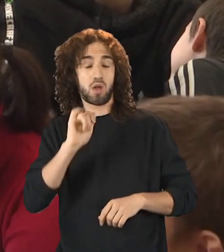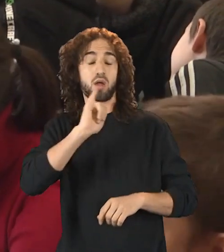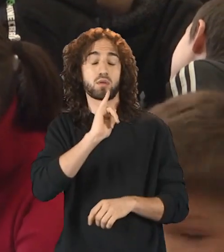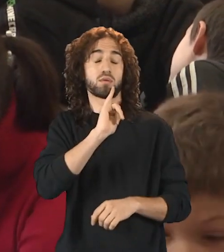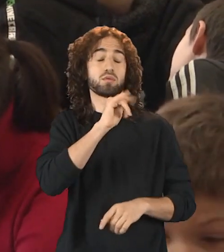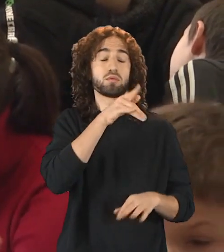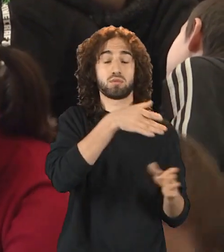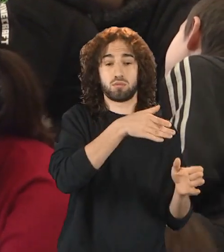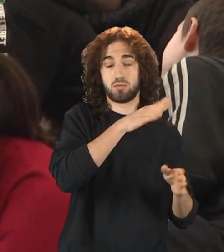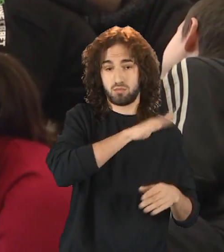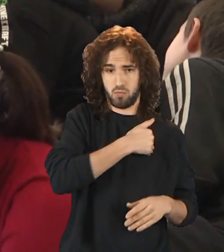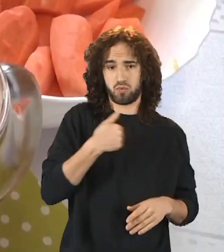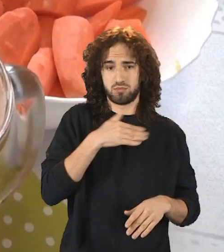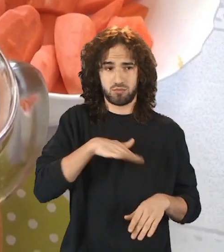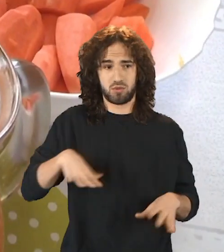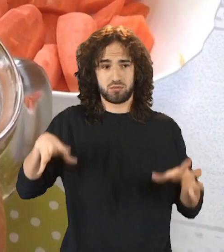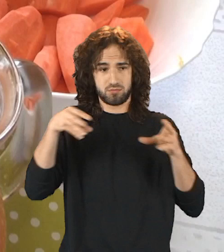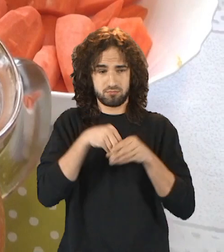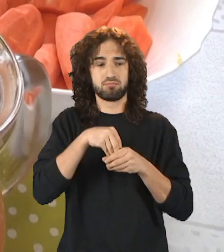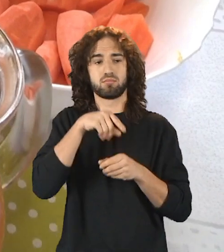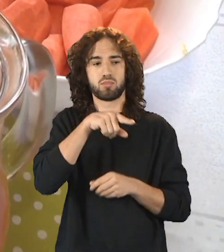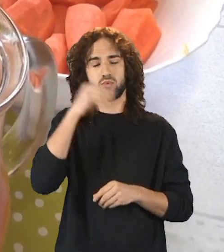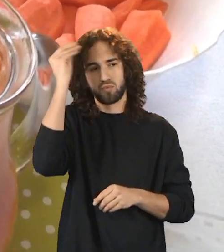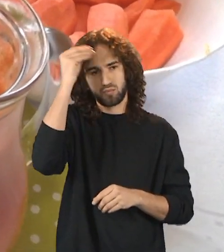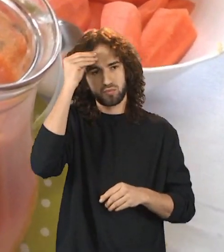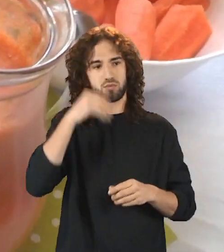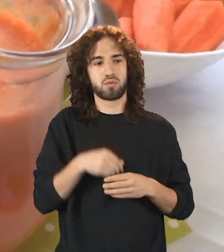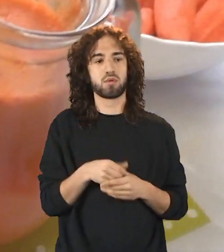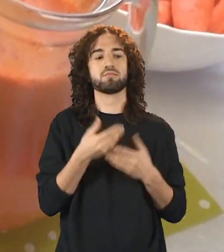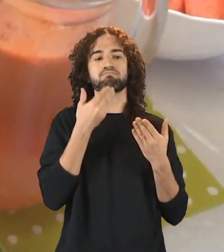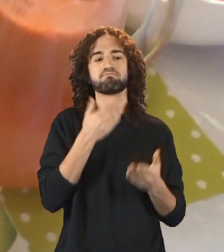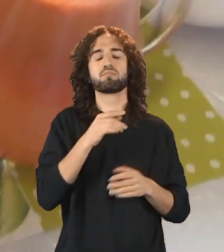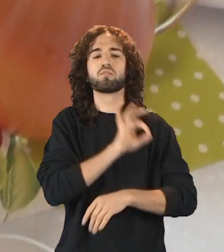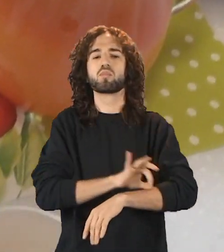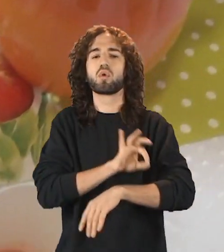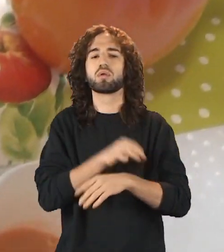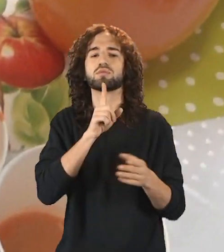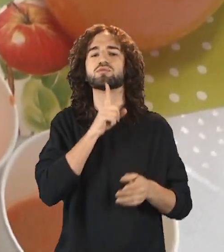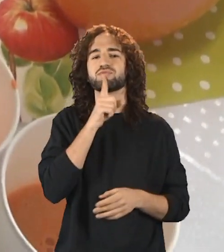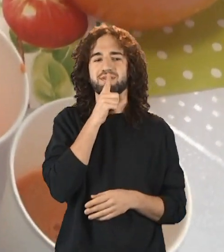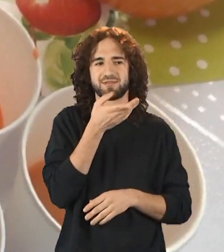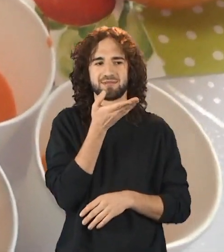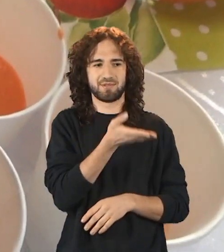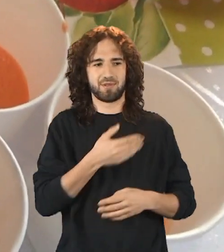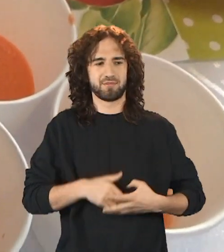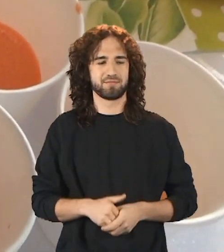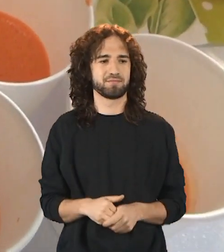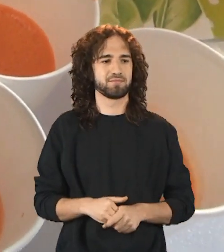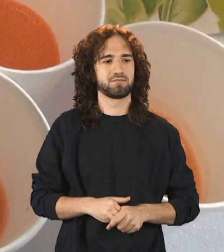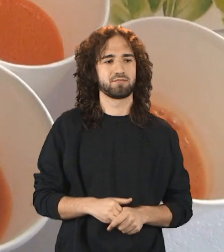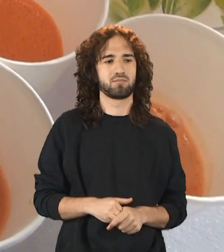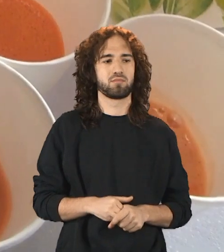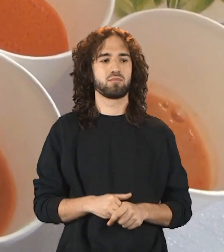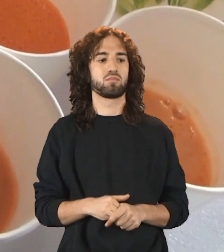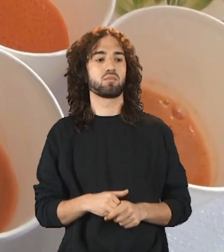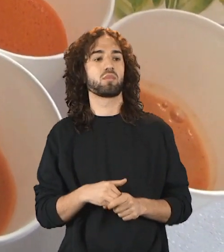ulicy Karola Miarki. Ale w placówce nie dba się o zdrowie wyłącznie w ramach dodatkowych projektów. Tu jest to codziennością. Jeżeli